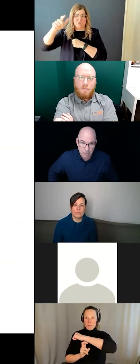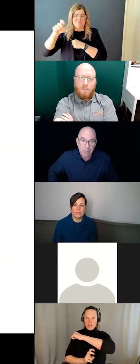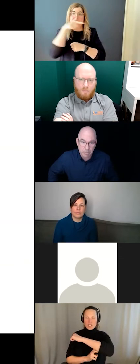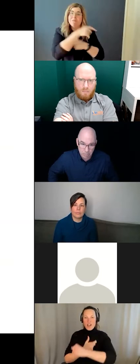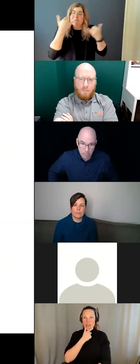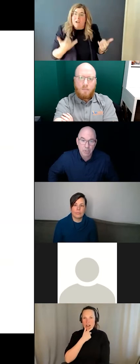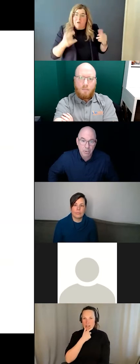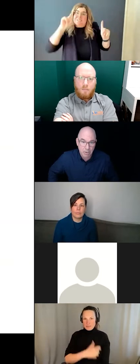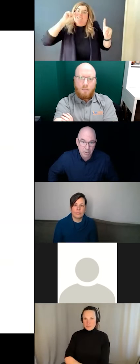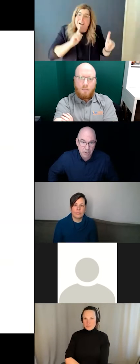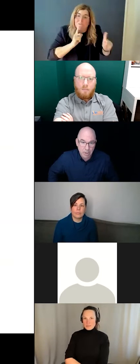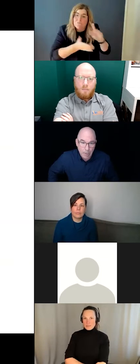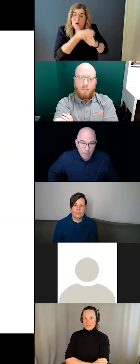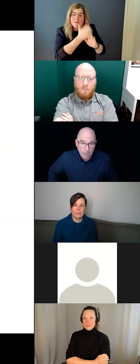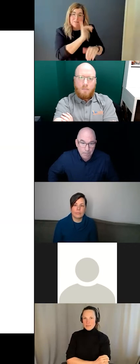OmniBridge.